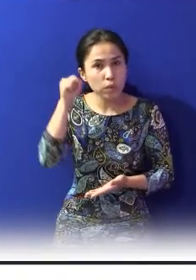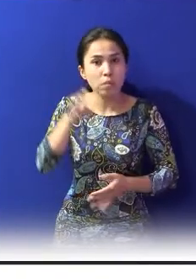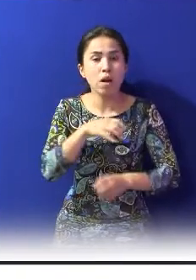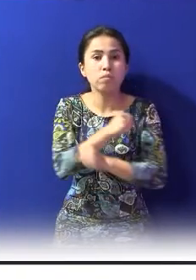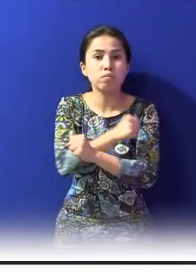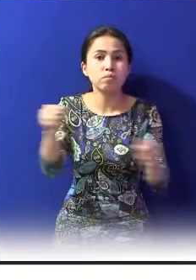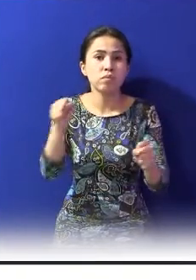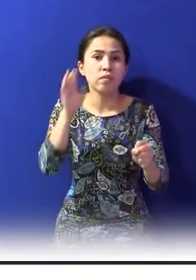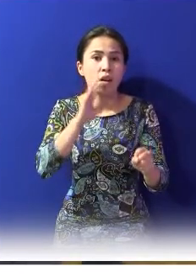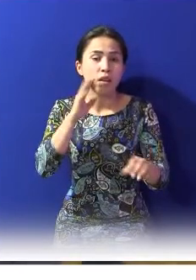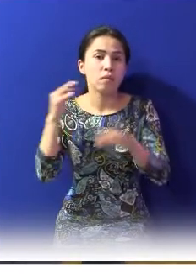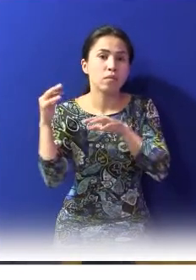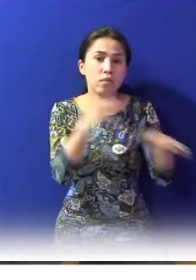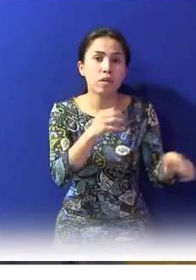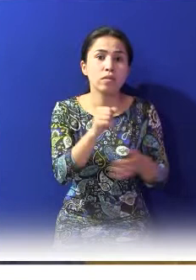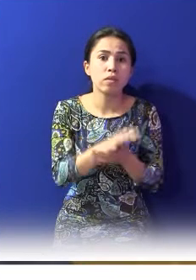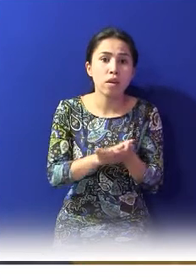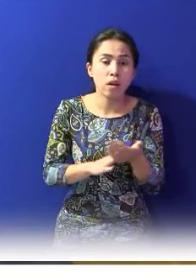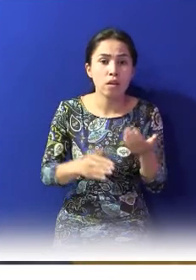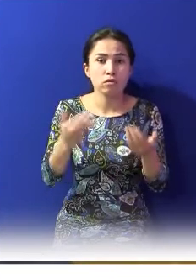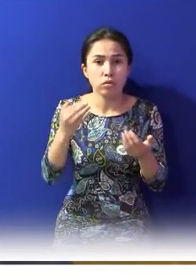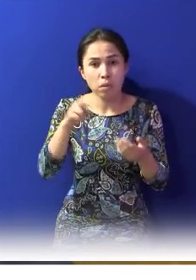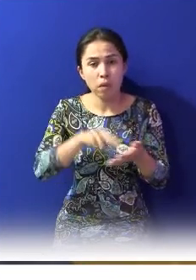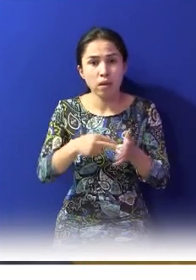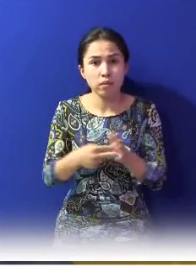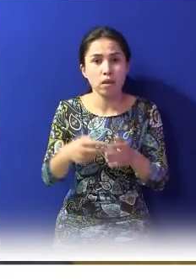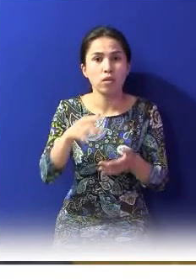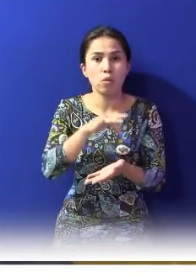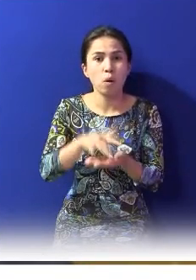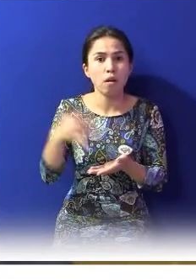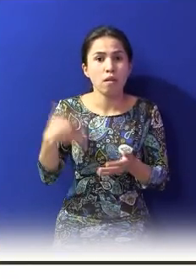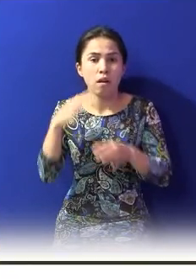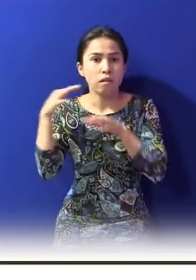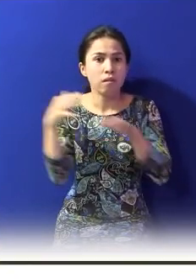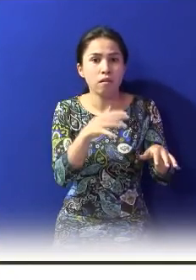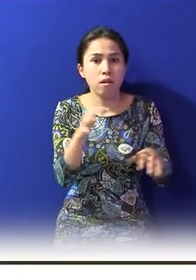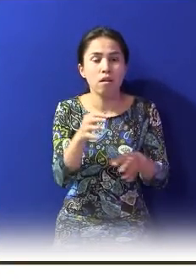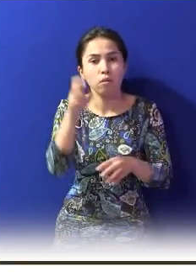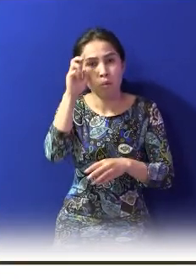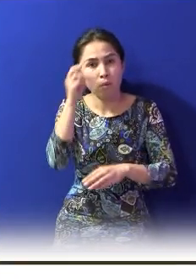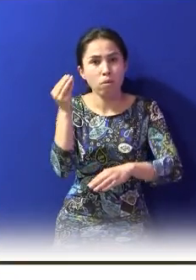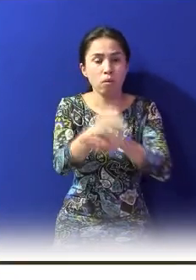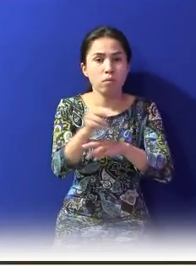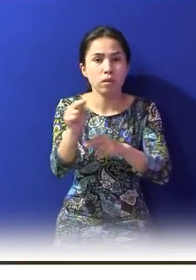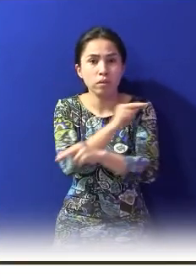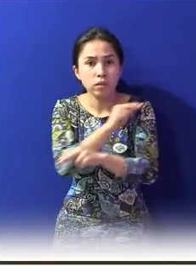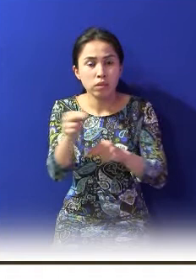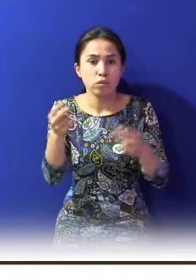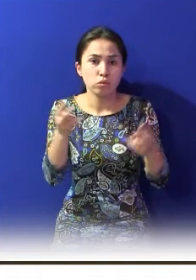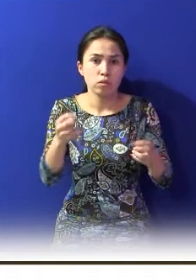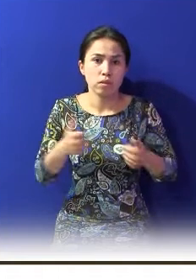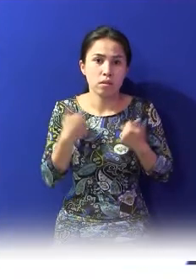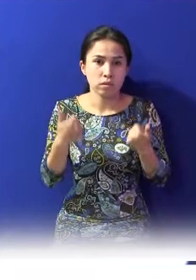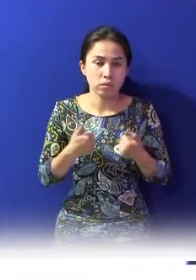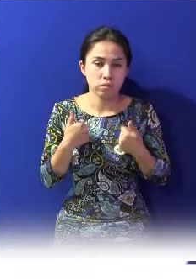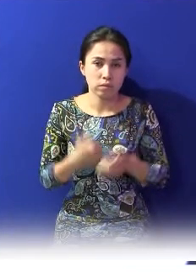шамдармен жабдықталмақ. Энергетика және тұрғын үй коммуналдық шаруашылығы басқармасы басшысының орынбасары Құдайберген Қорғанбаевтың айтуынша, бұл жұмыстар жыл